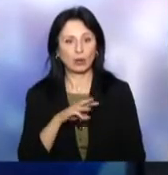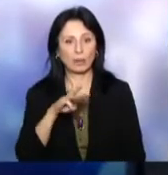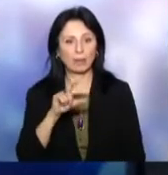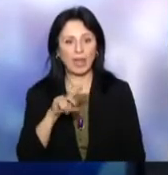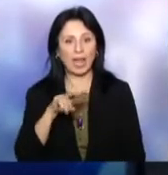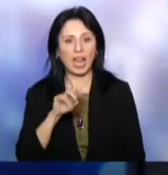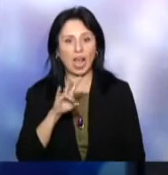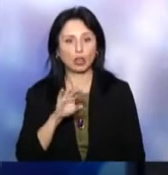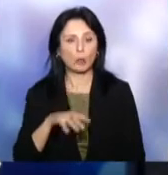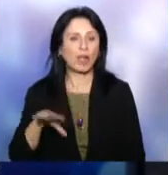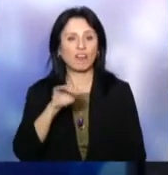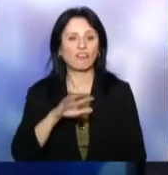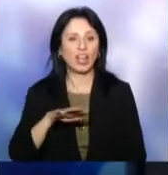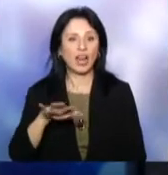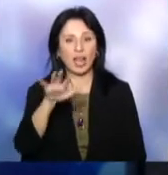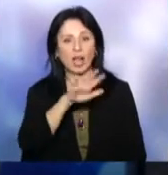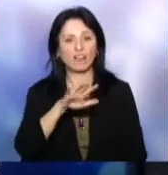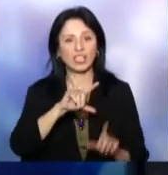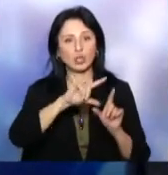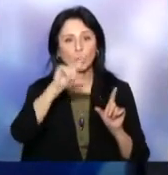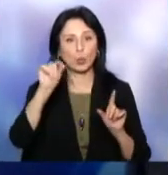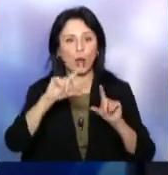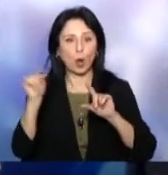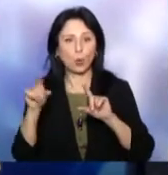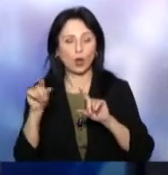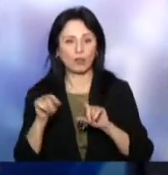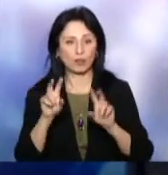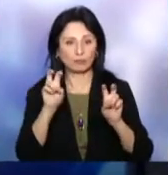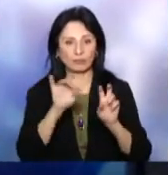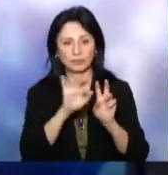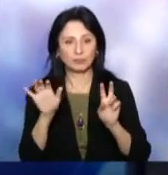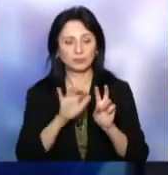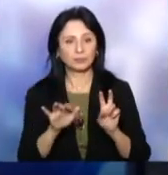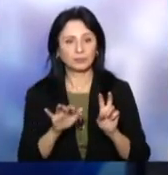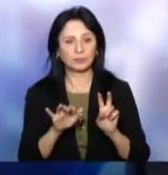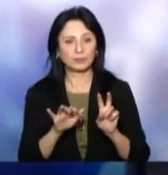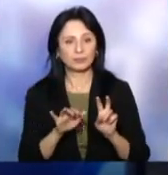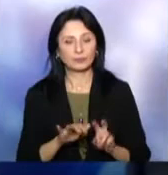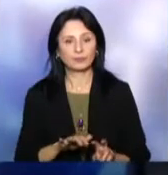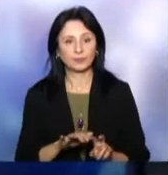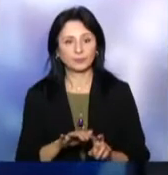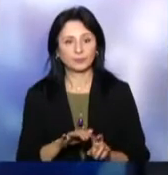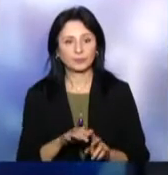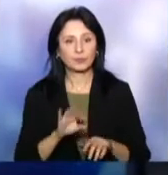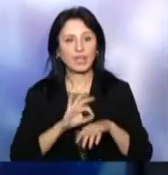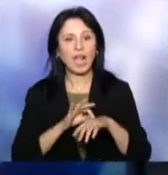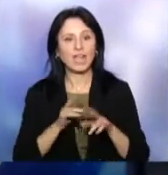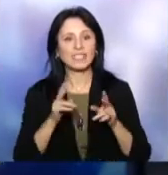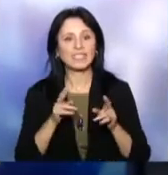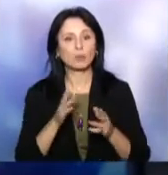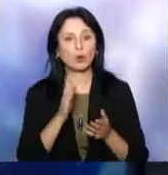მელანომა ყველა ქვეყნის რუქით წარმოდგენილი და დევიზი იყო ასეთი: კანის კიბო